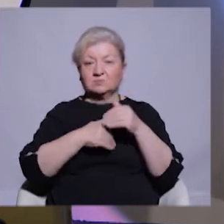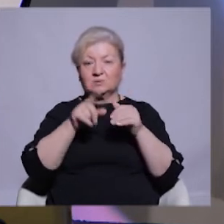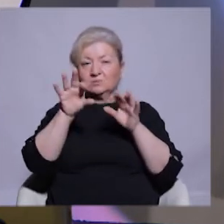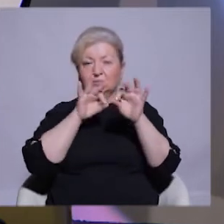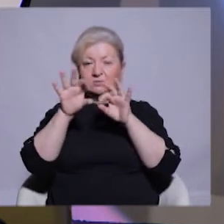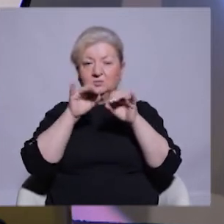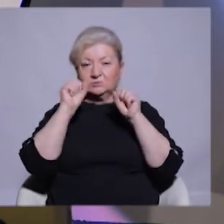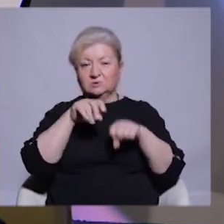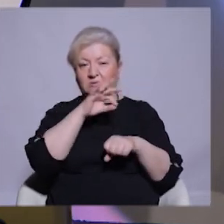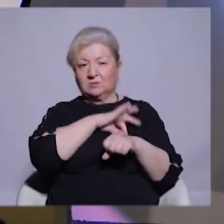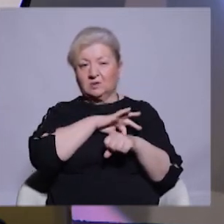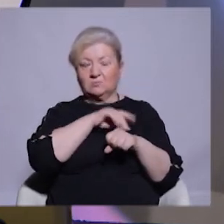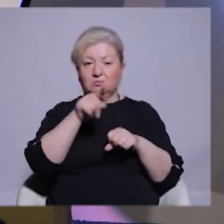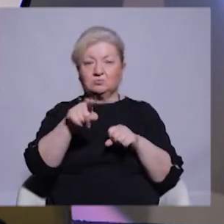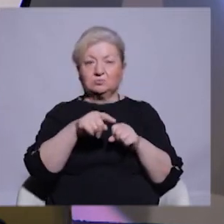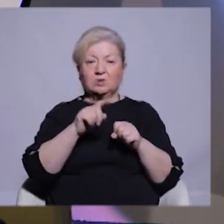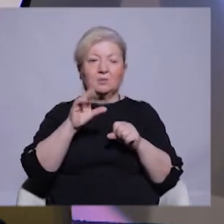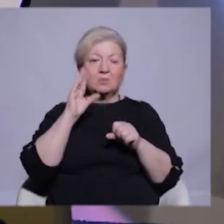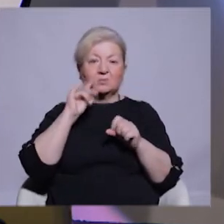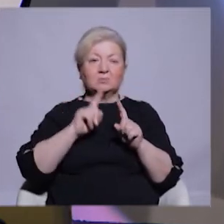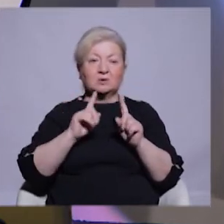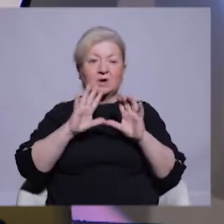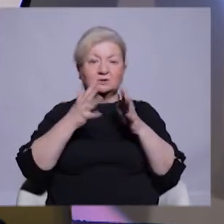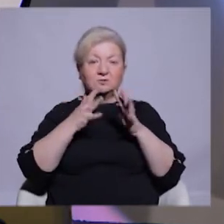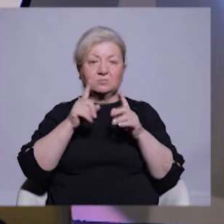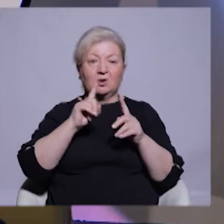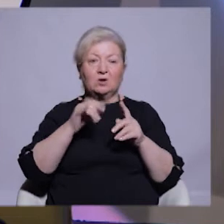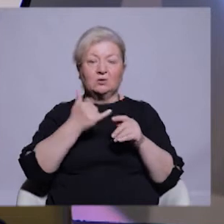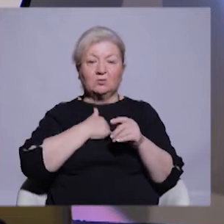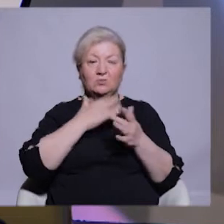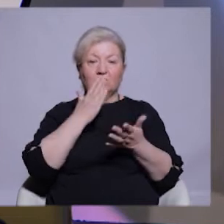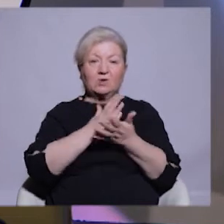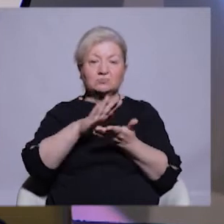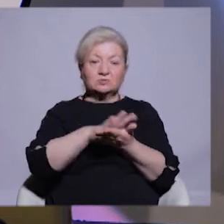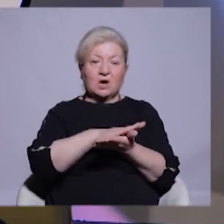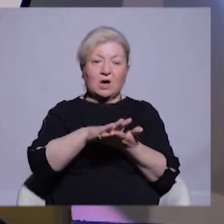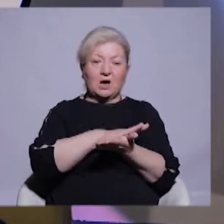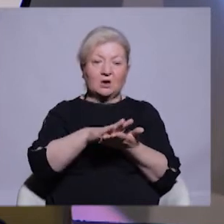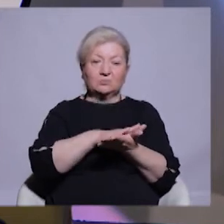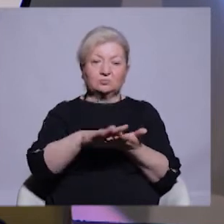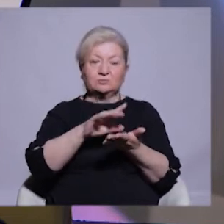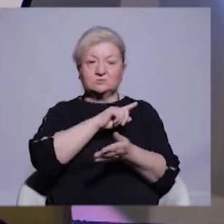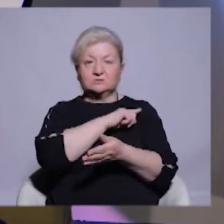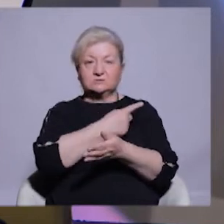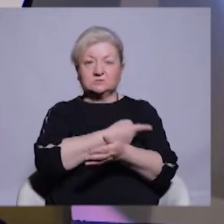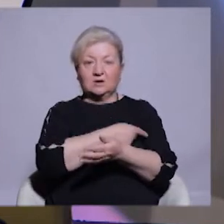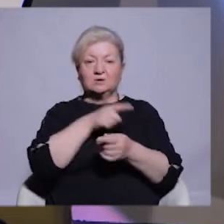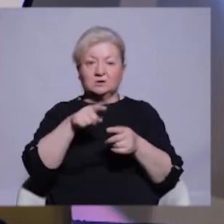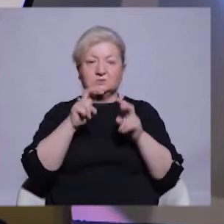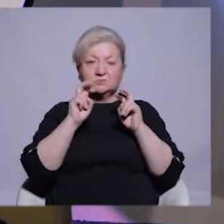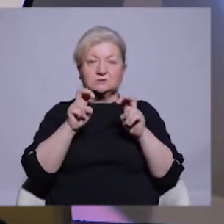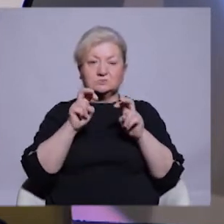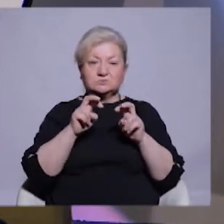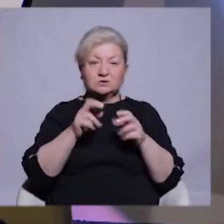მათგანი გამოვიღენოთ. მაგრამ რა ხდება, როდესაც ჩვენ გვაქვს მაგალითად ხახუნის ძალა? ანუ რას ნიშნავს ხახუნის ძალა? ეს ნიშნავს,